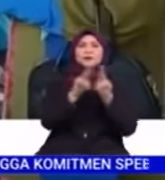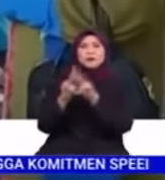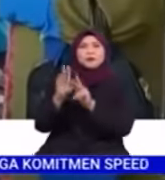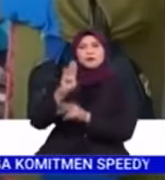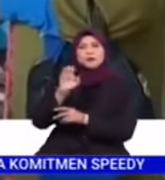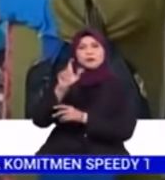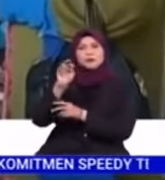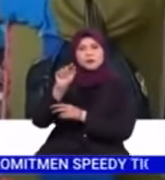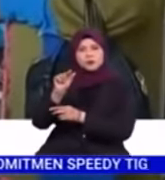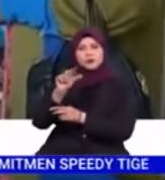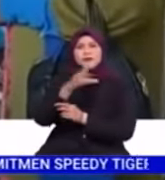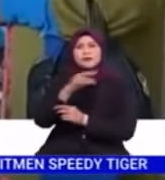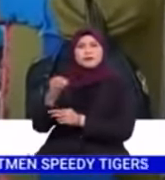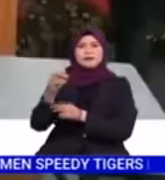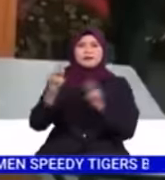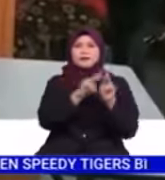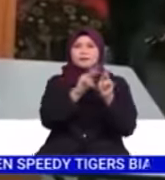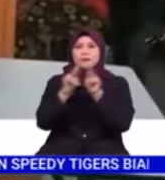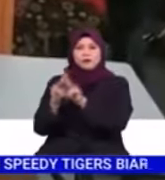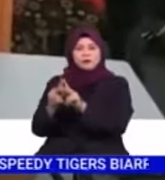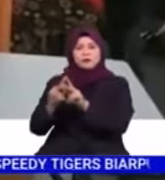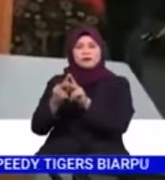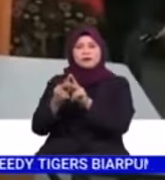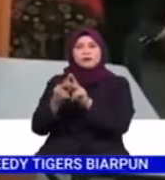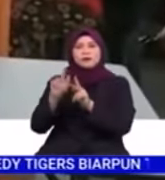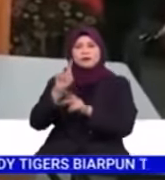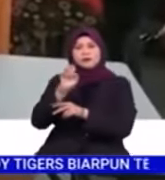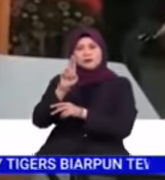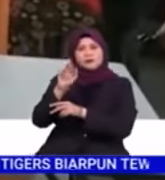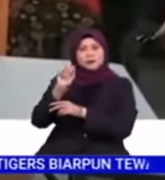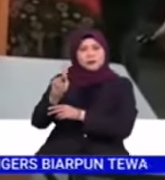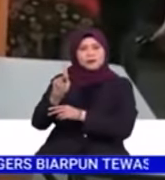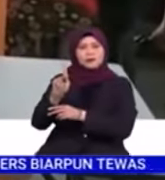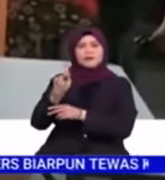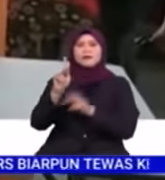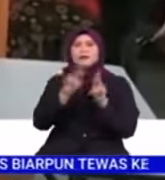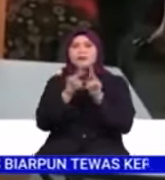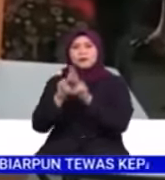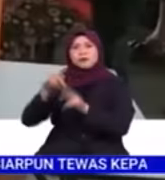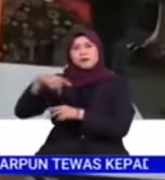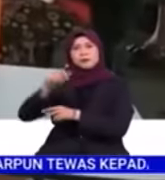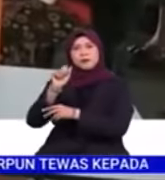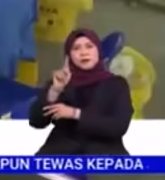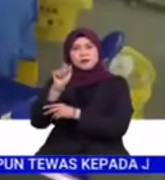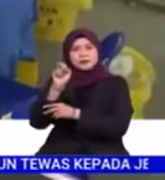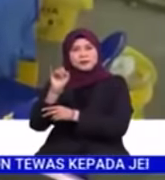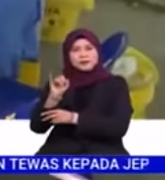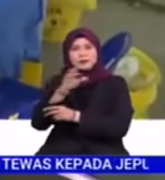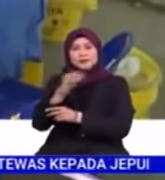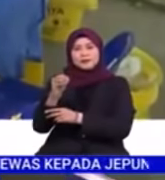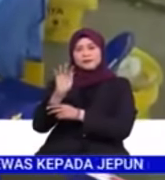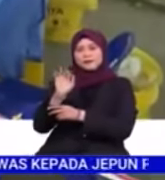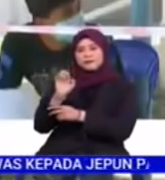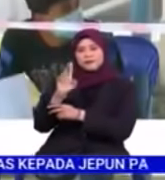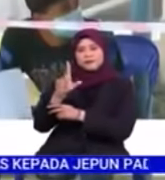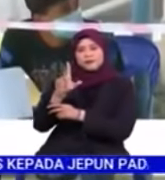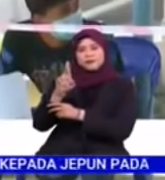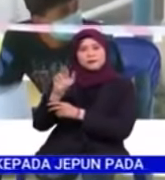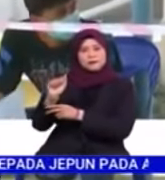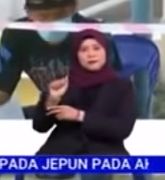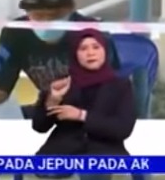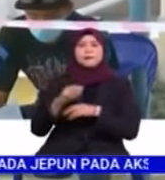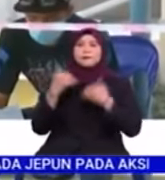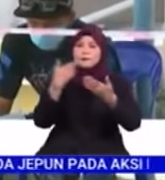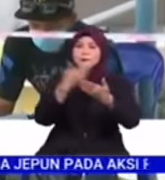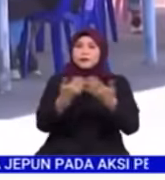Kampung TV arti blow baru Kampung keluar Kampung vaksin dan cakera kroak hingga kini